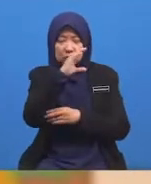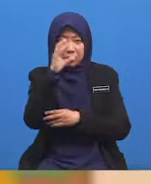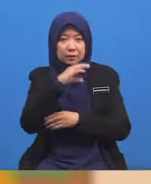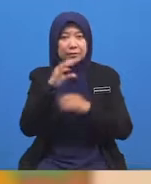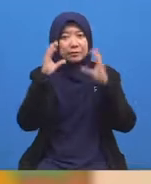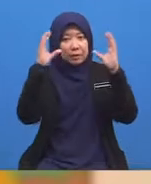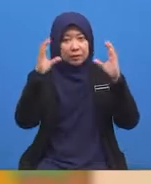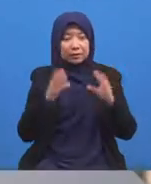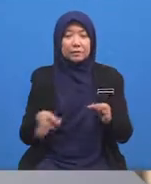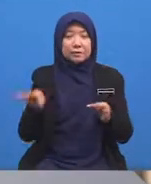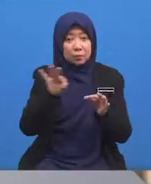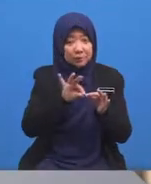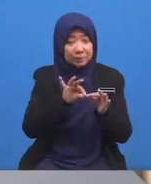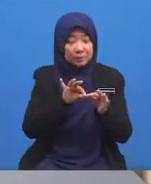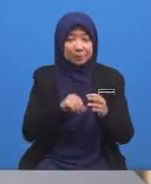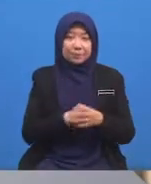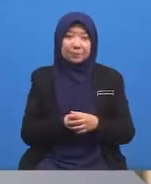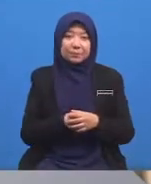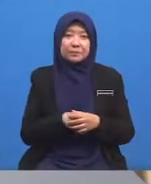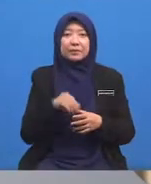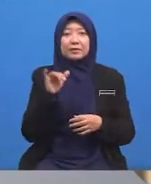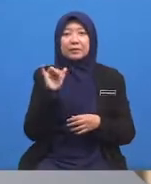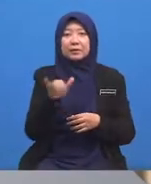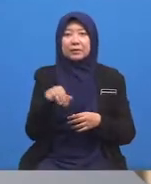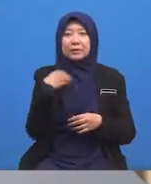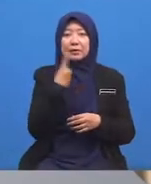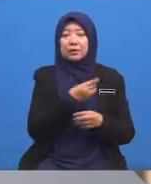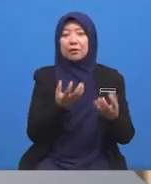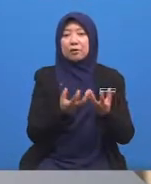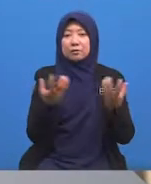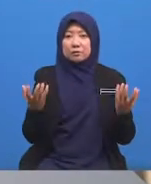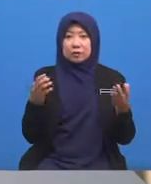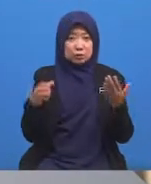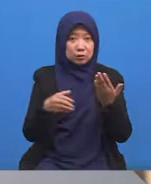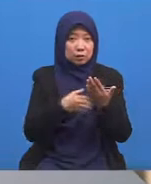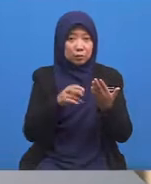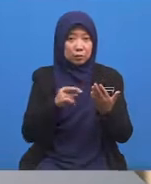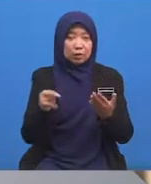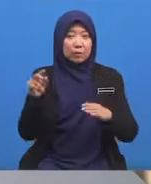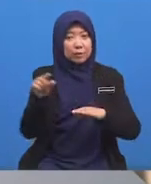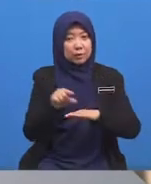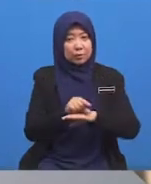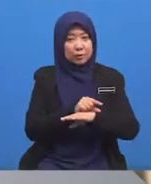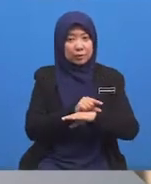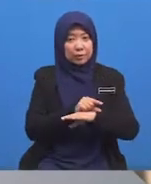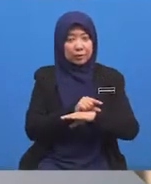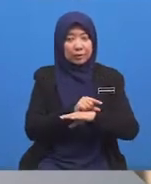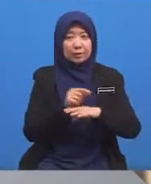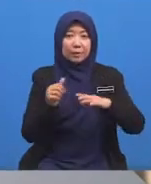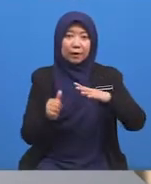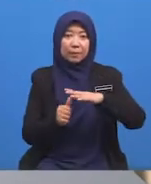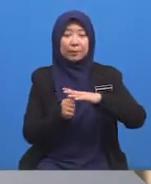kaedah yang sesuai? Ya, kita boleh mengasingkan campuran ini menggunakan kaedah mengapungkan